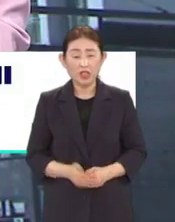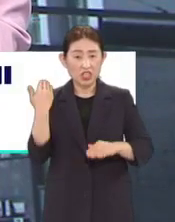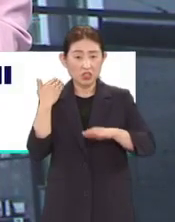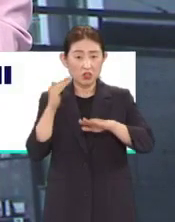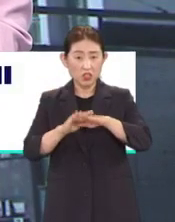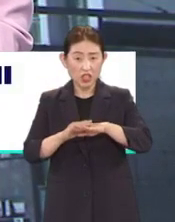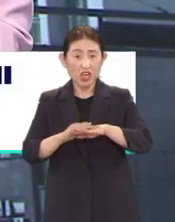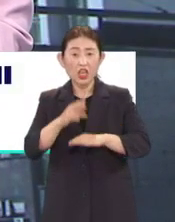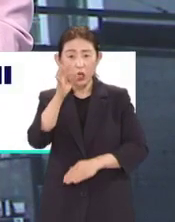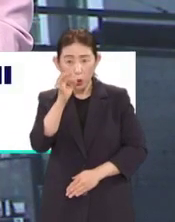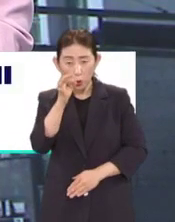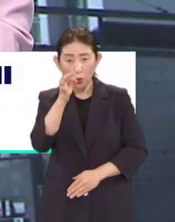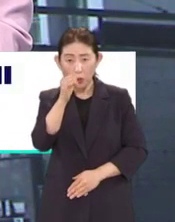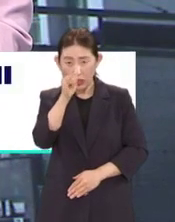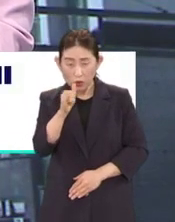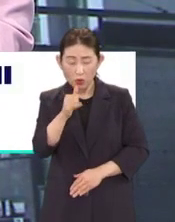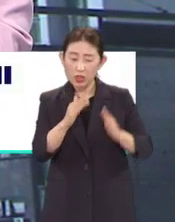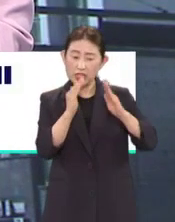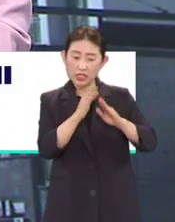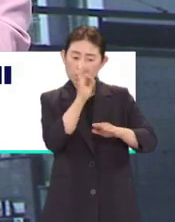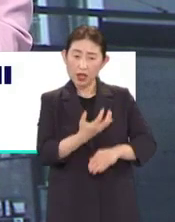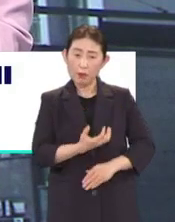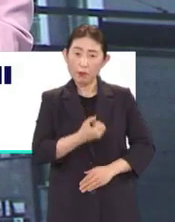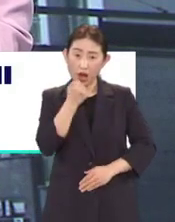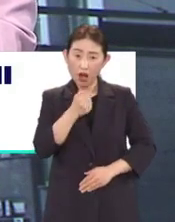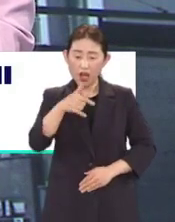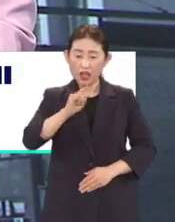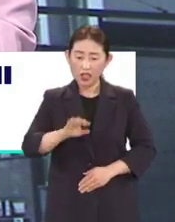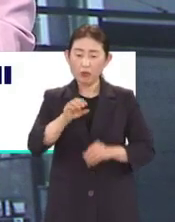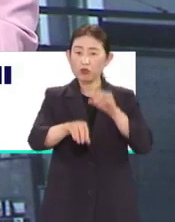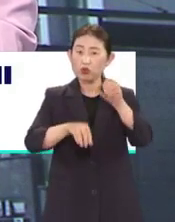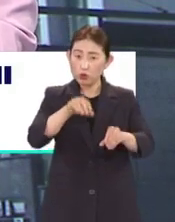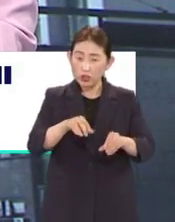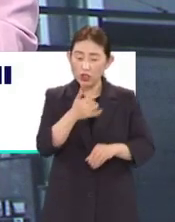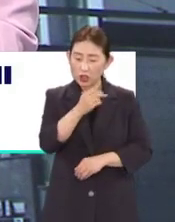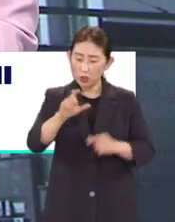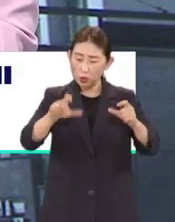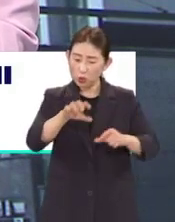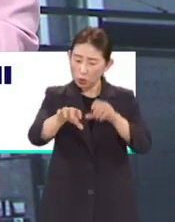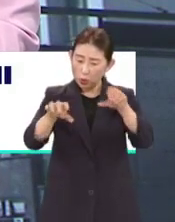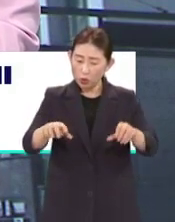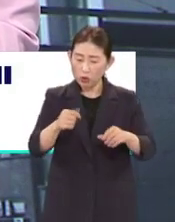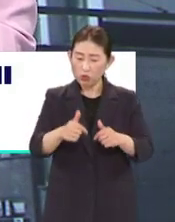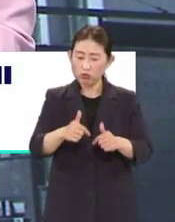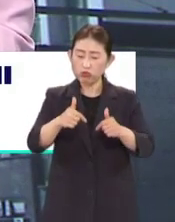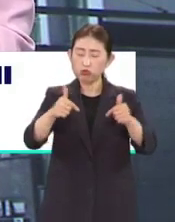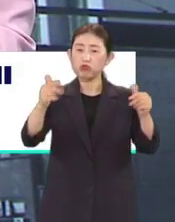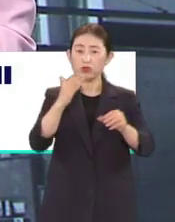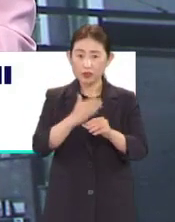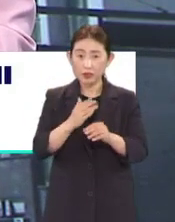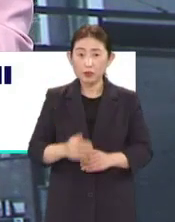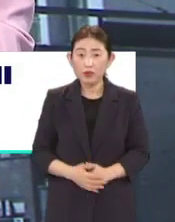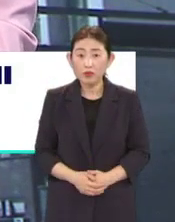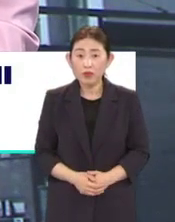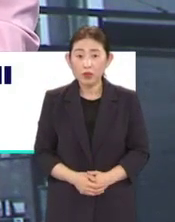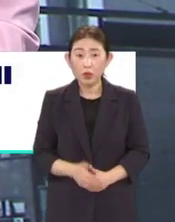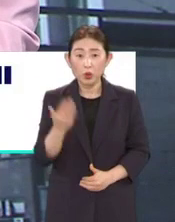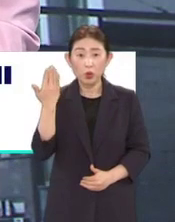전세를 끼고 집을 사는 일명 갭투자가 최근 세종 등 일부 지역을 중심으로 다시 고개를 들고